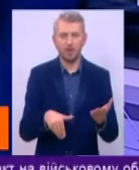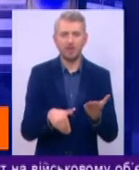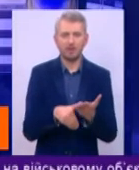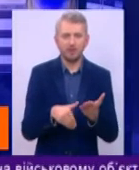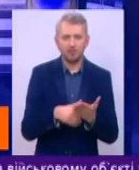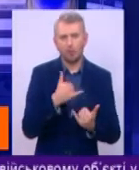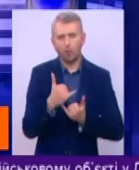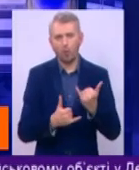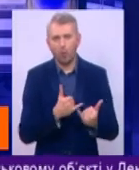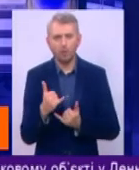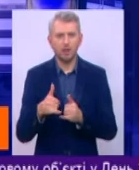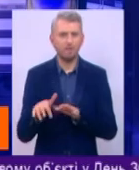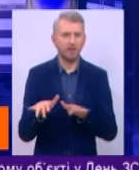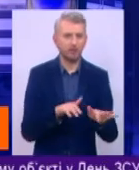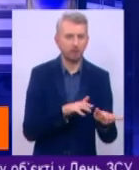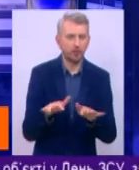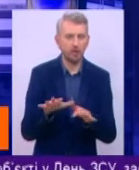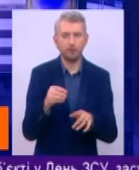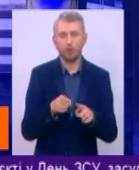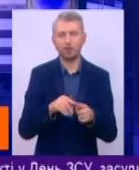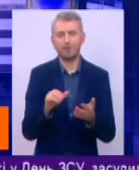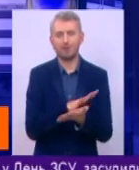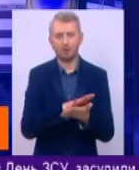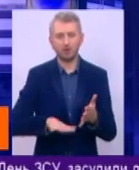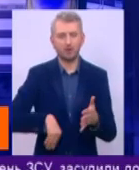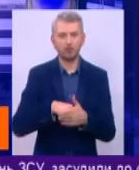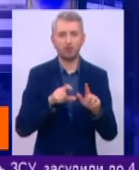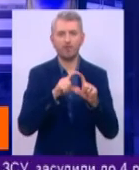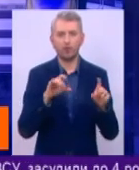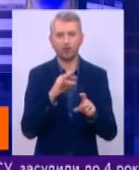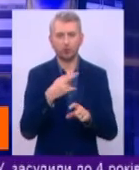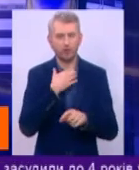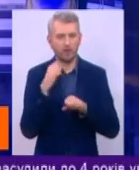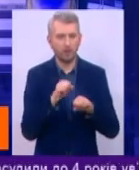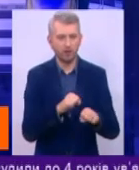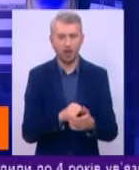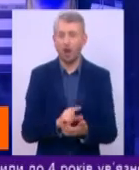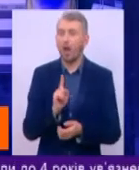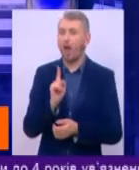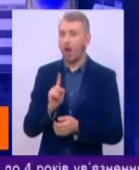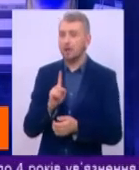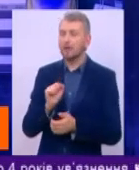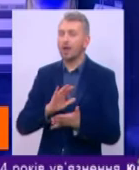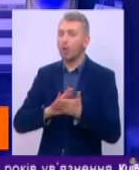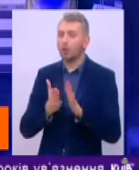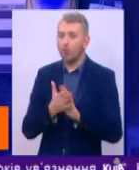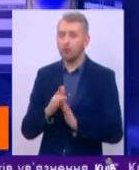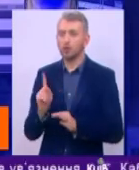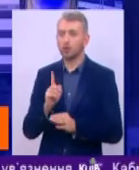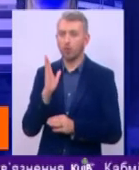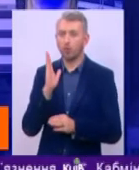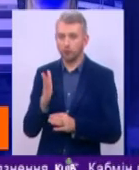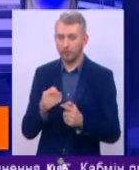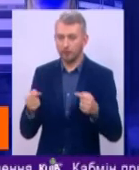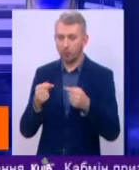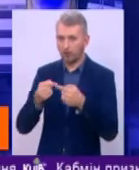и передвижения, и все это бесплатно за счет фонда социального страхования. Але ж за умовою, що буде